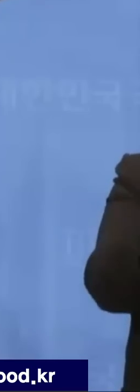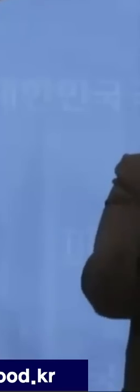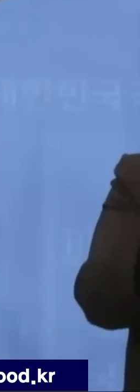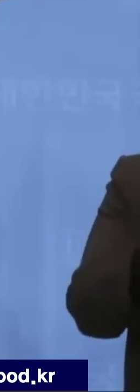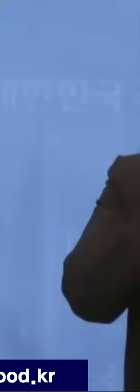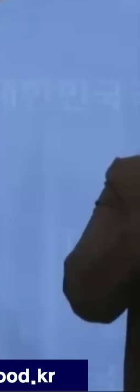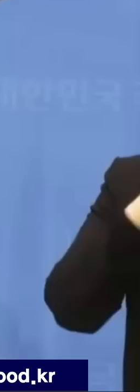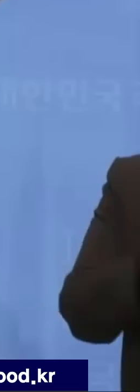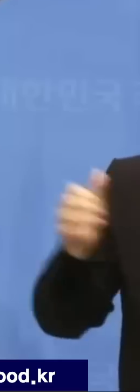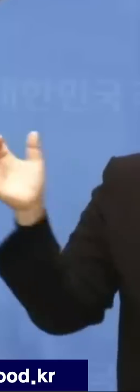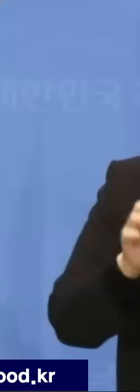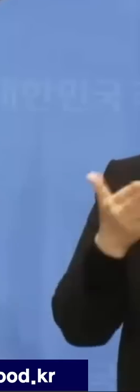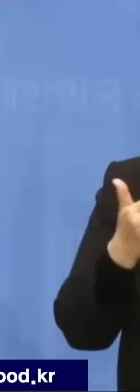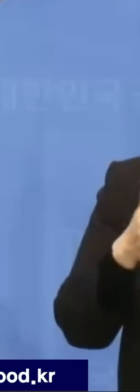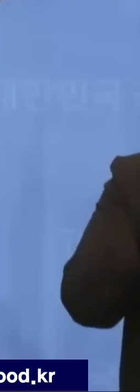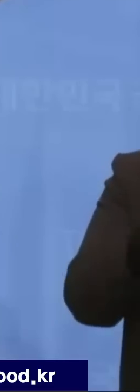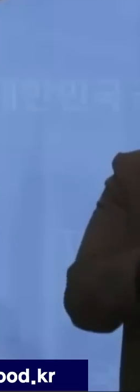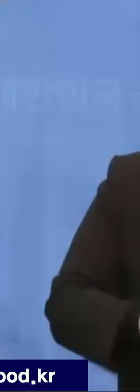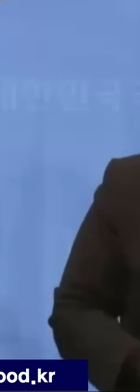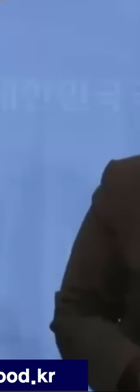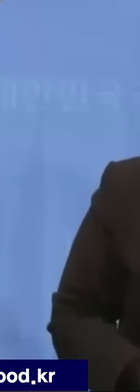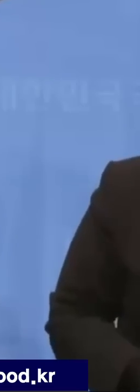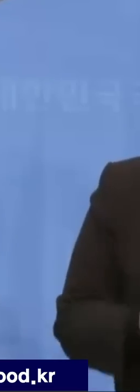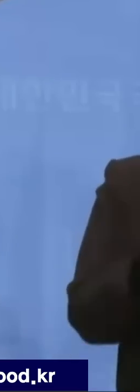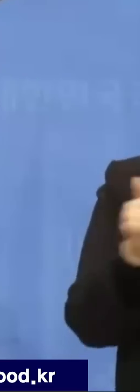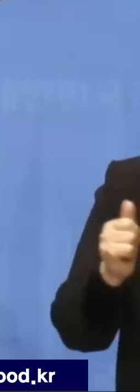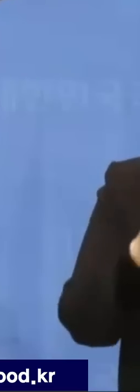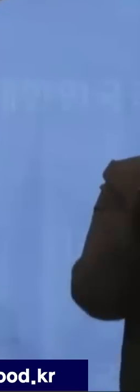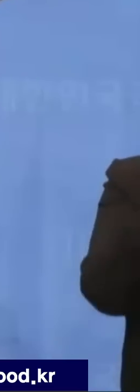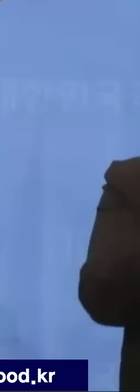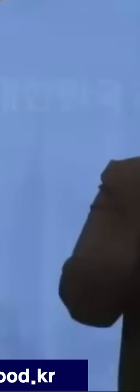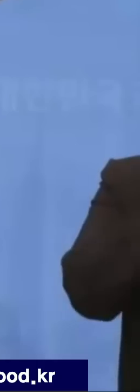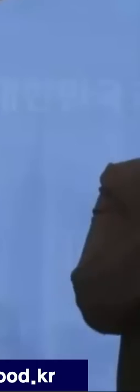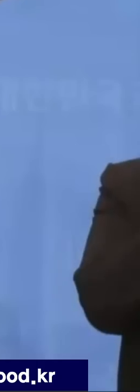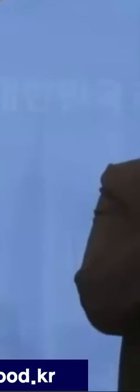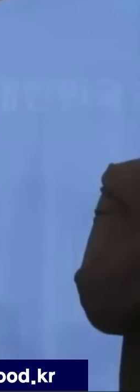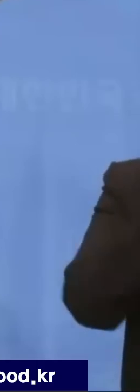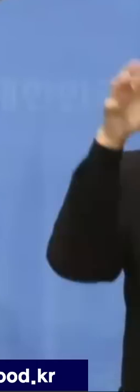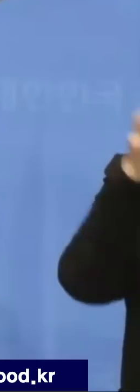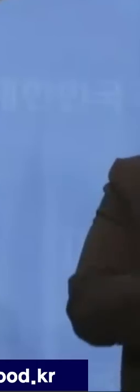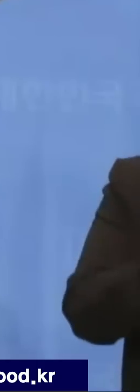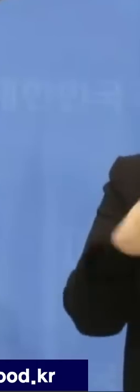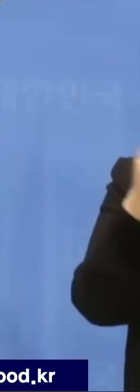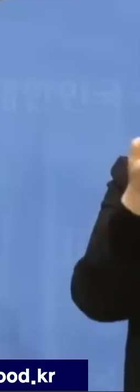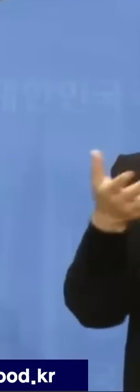모집이 되었습니다. 3만 6천 명의 이르는 150억이